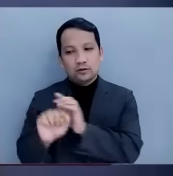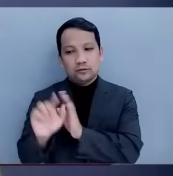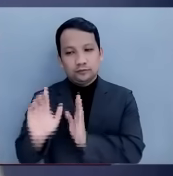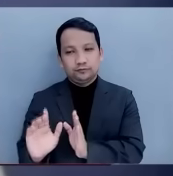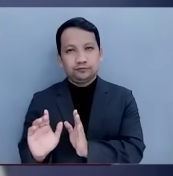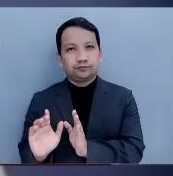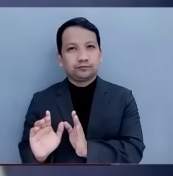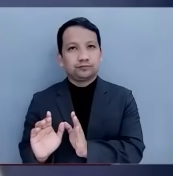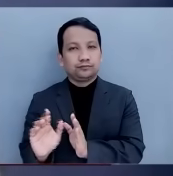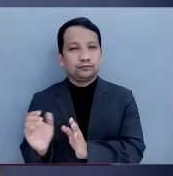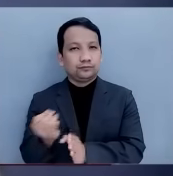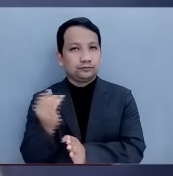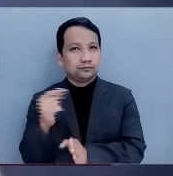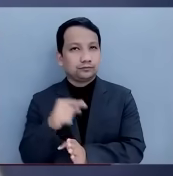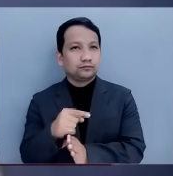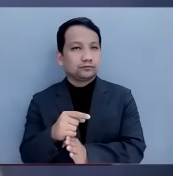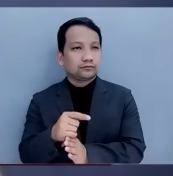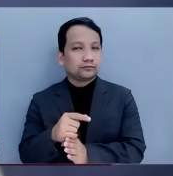ngayon, kondenado na,